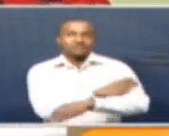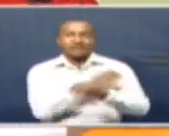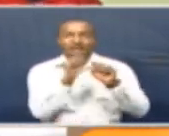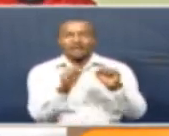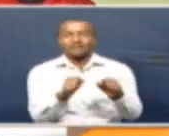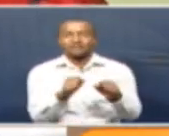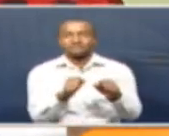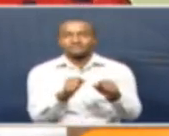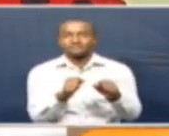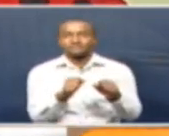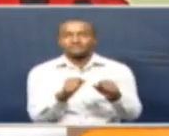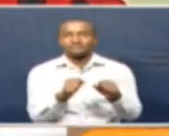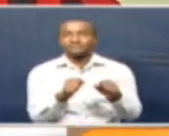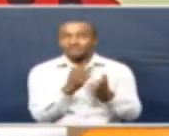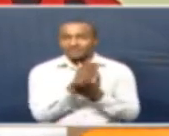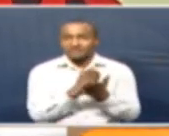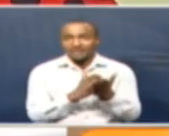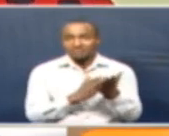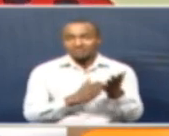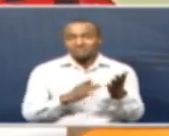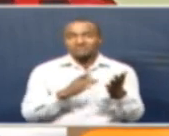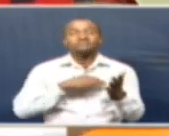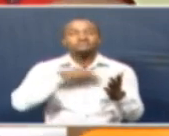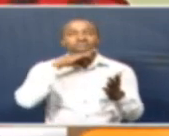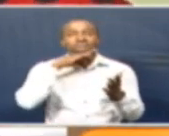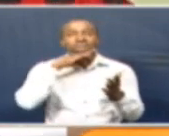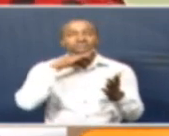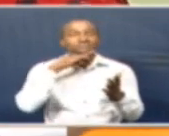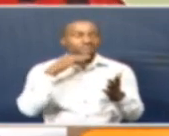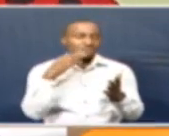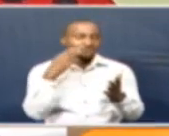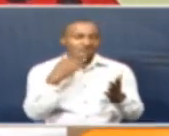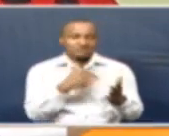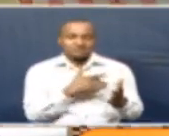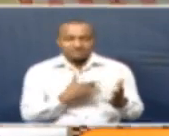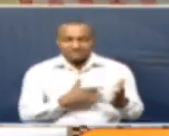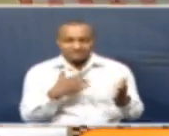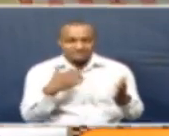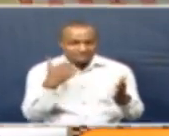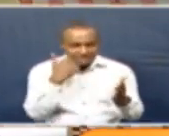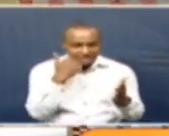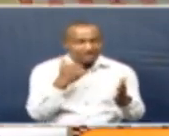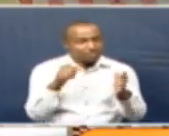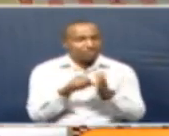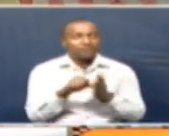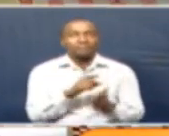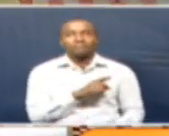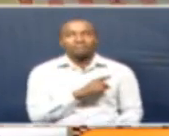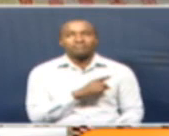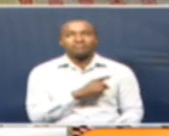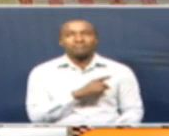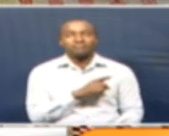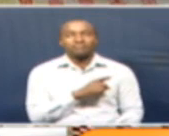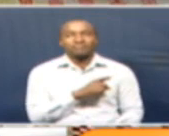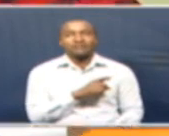ashikwe na pressure mbaya sana. Wajua watu wengine utasikia mtu amekufa ghafla, mtu sijui mishipa imefanyika vipi, ni mambo haya huyu mtu nimeketi naye miaka yote hivi, kumbe hata